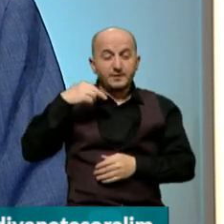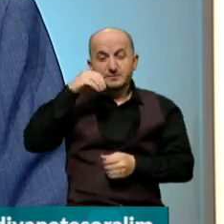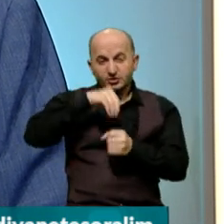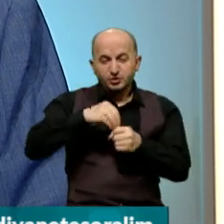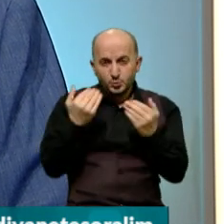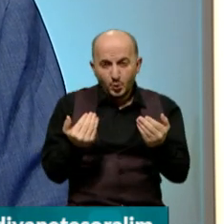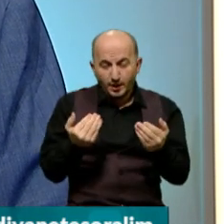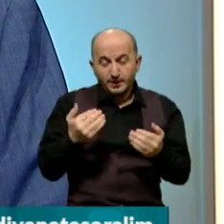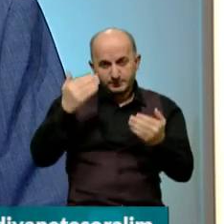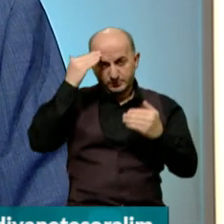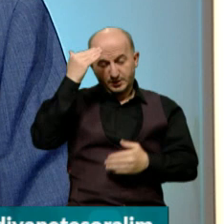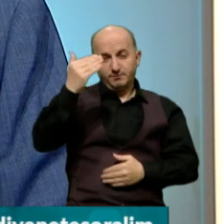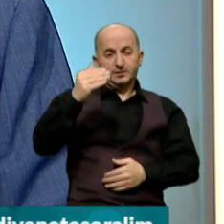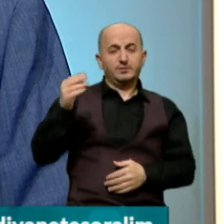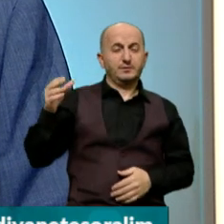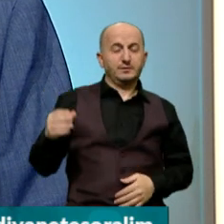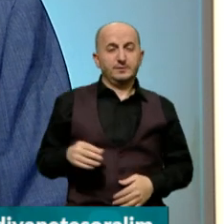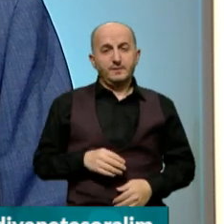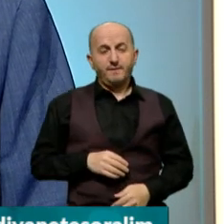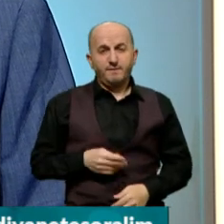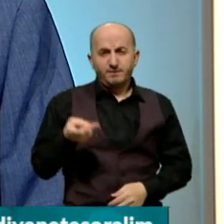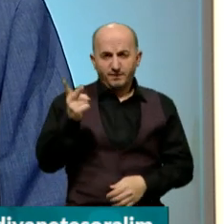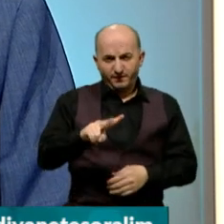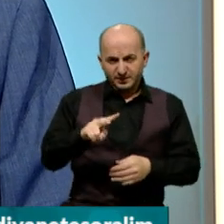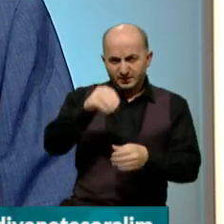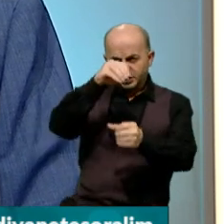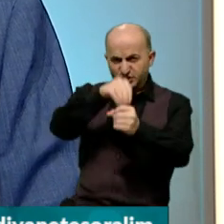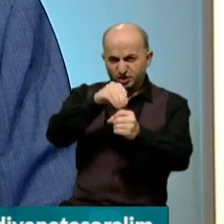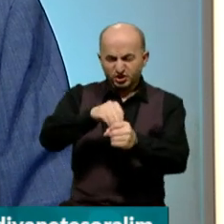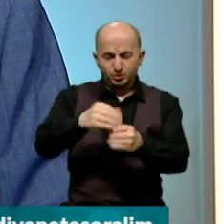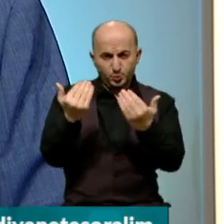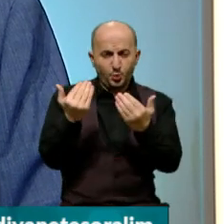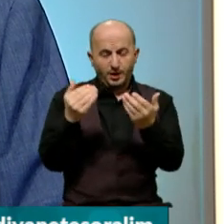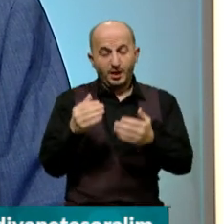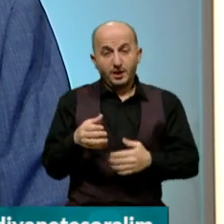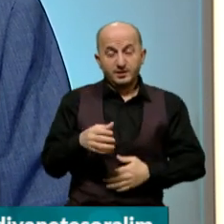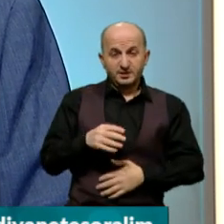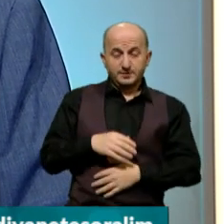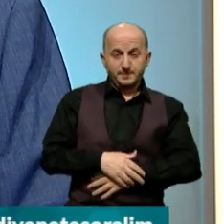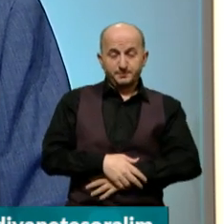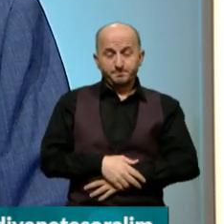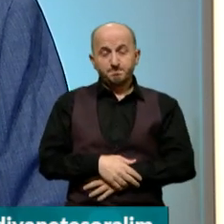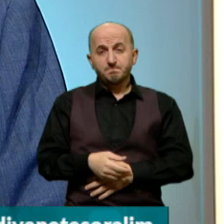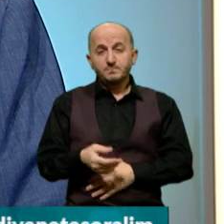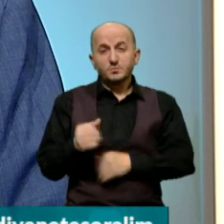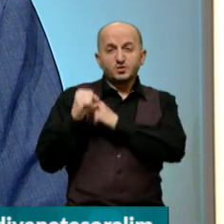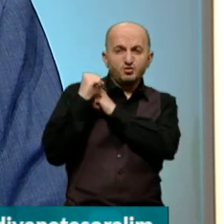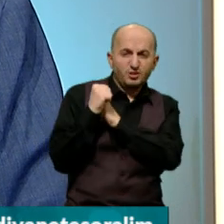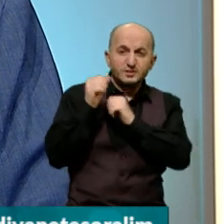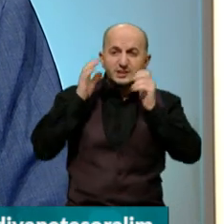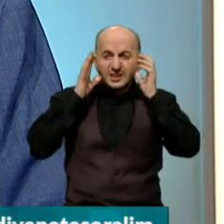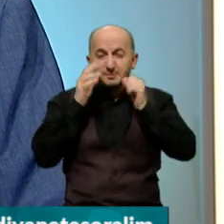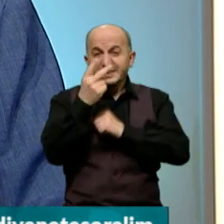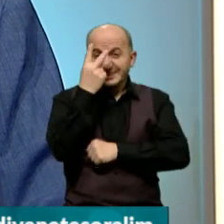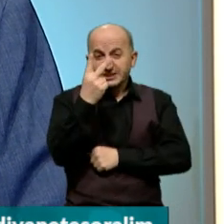dua, salavat manasındadır. Vefat eden kişi için de dua manasındadır. Cenaze namazının aslında iki